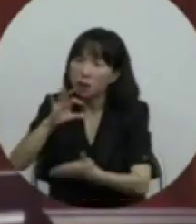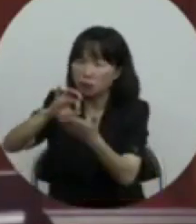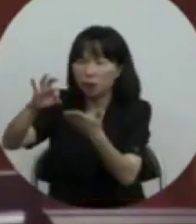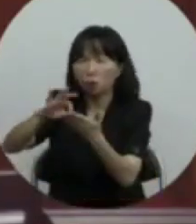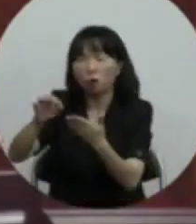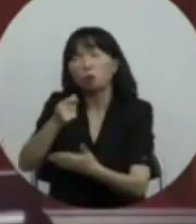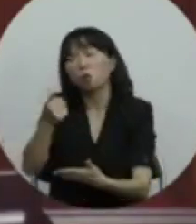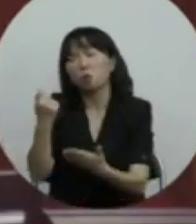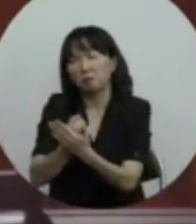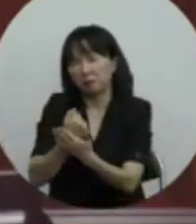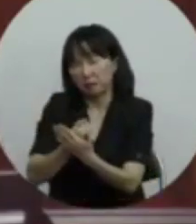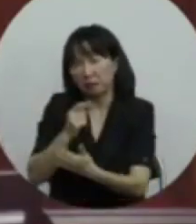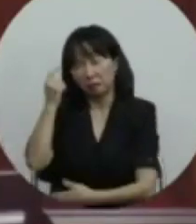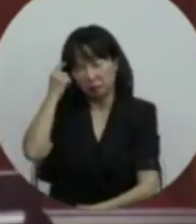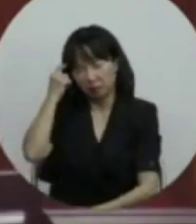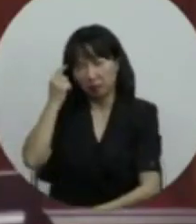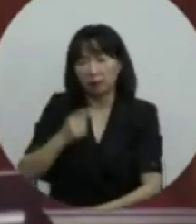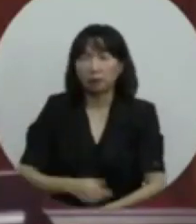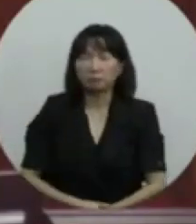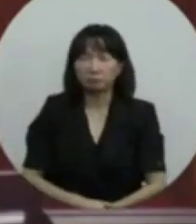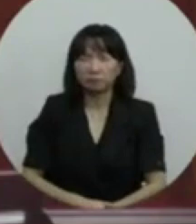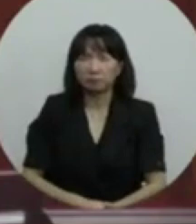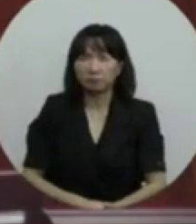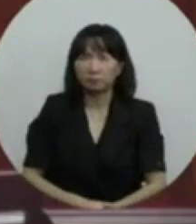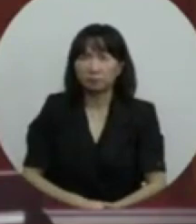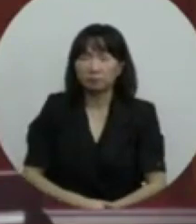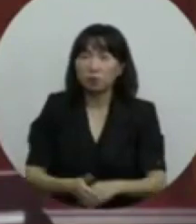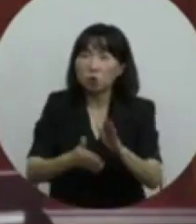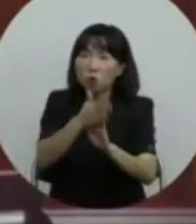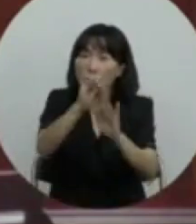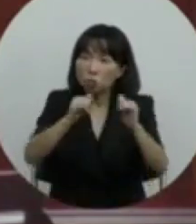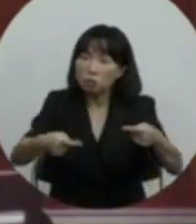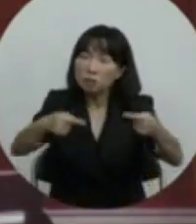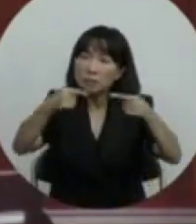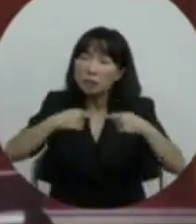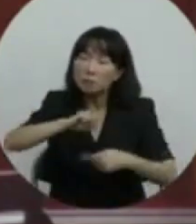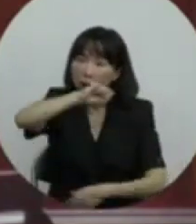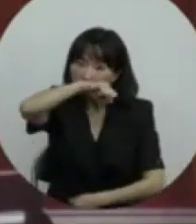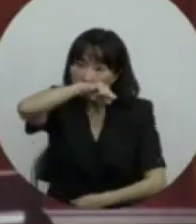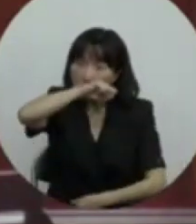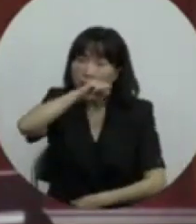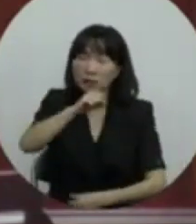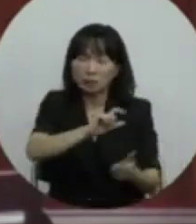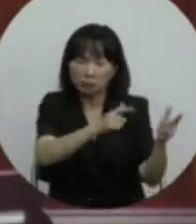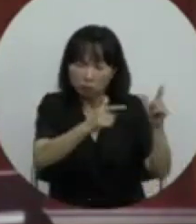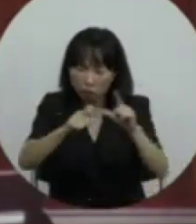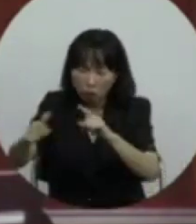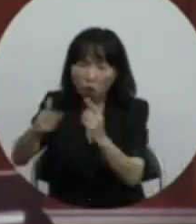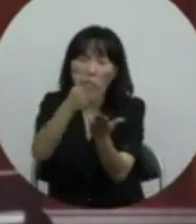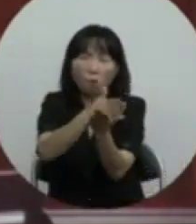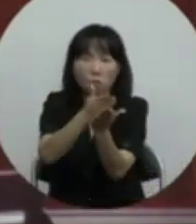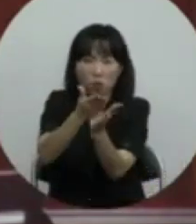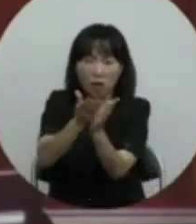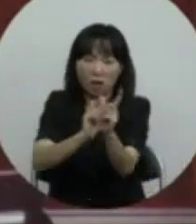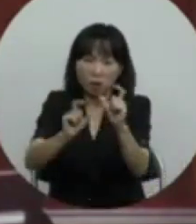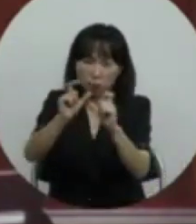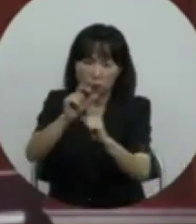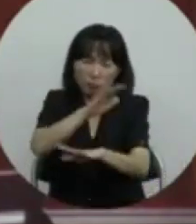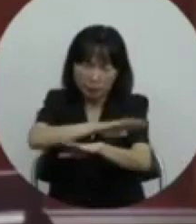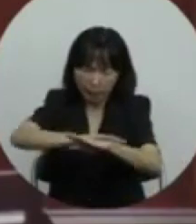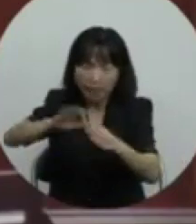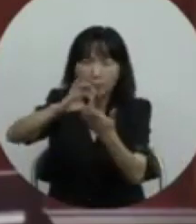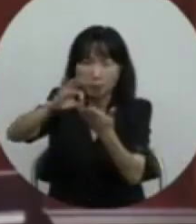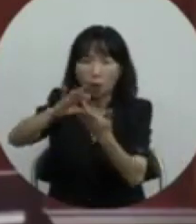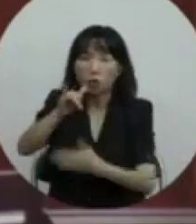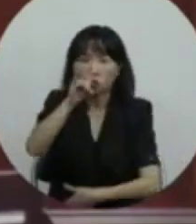개인적으로 매우 안타깝게 느껴집니다. 주민참여 예산이 다양한 분야에 고르게 편성될 수 있도록 세심히